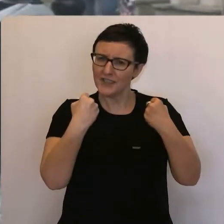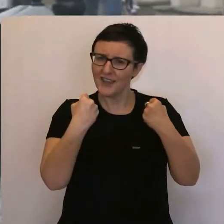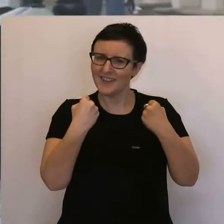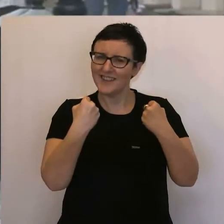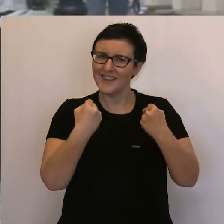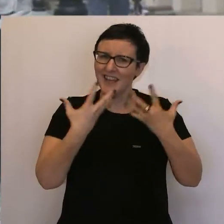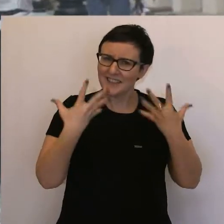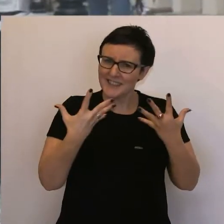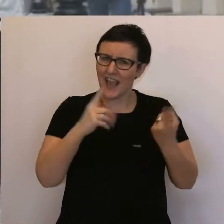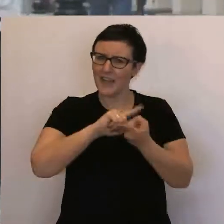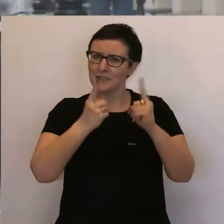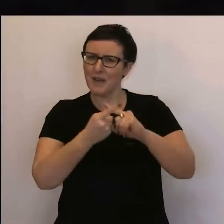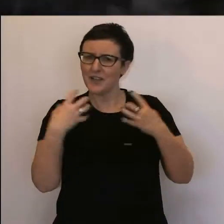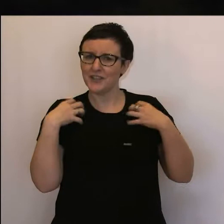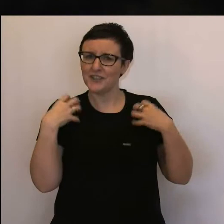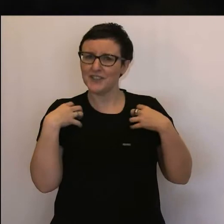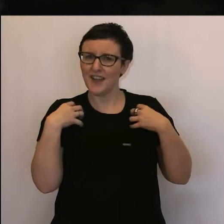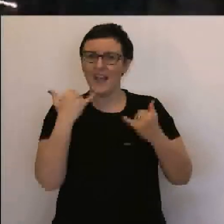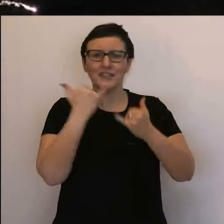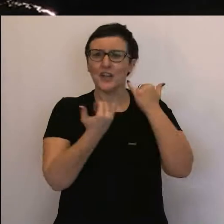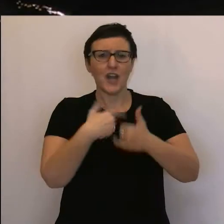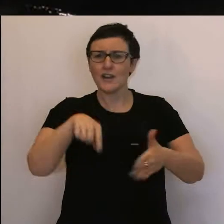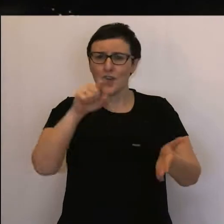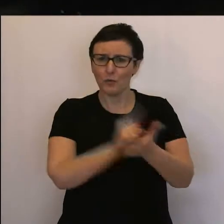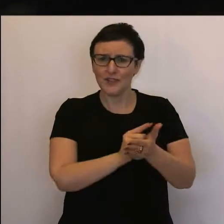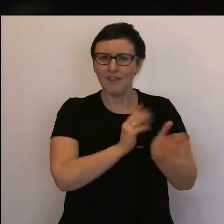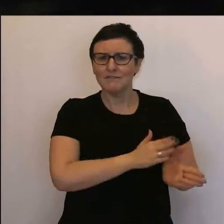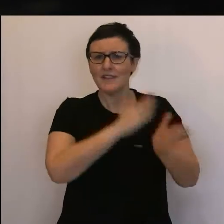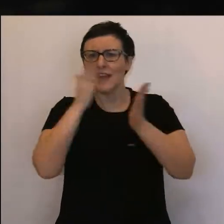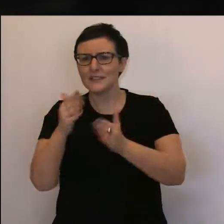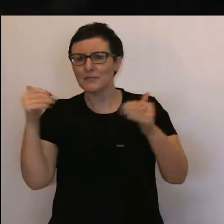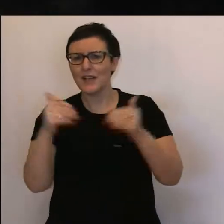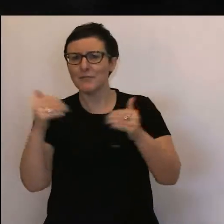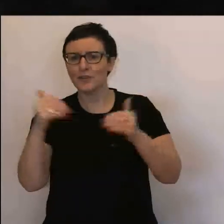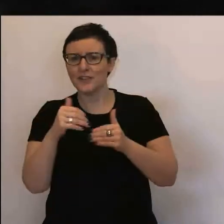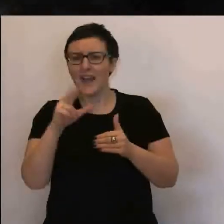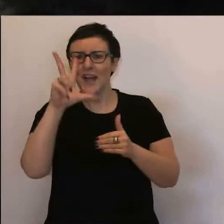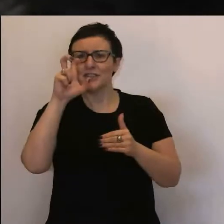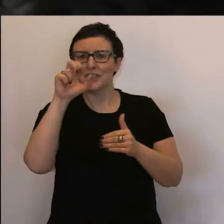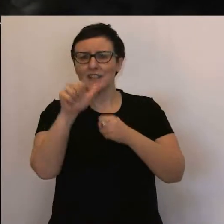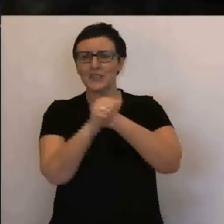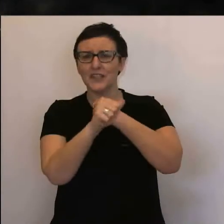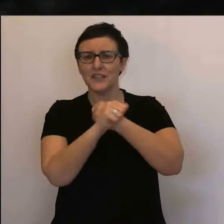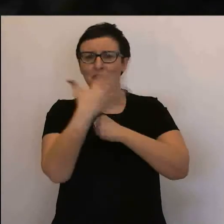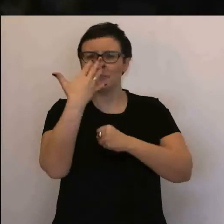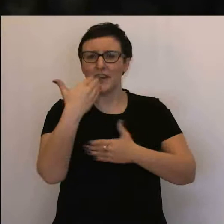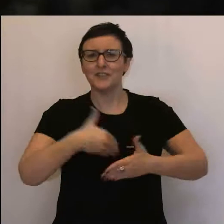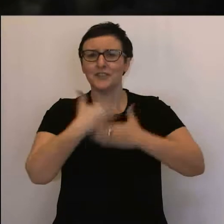w wytrwaniu. Jeśli się nie uda, kolejna szansa na zmianę będzie za 365 dni.